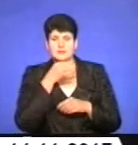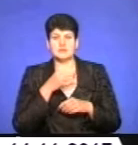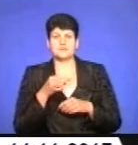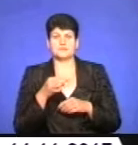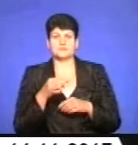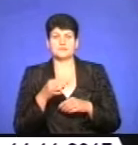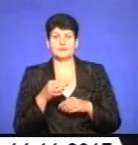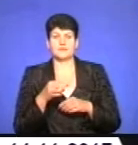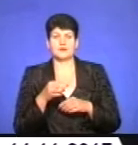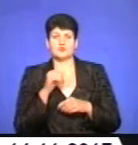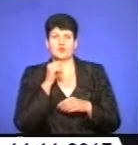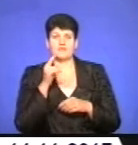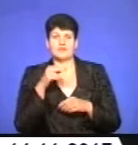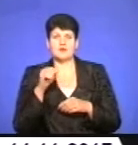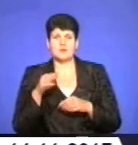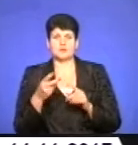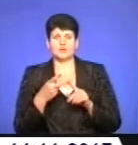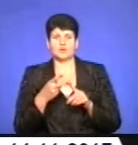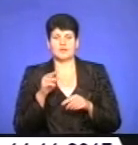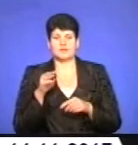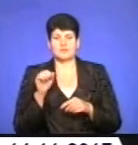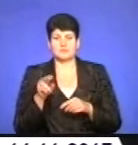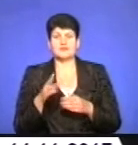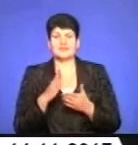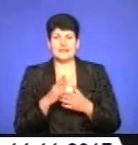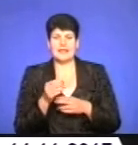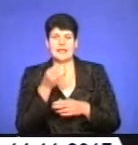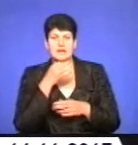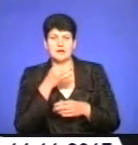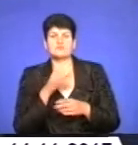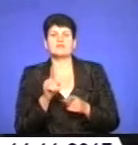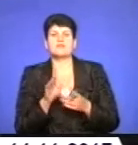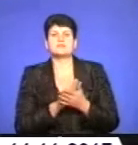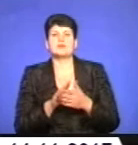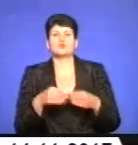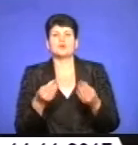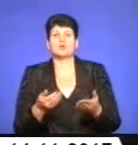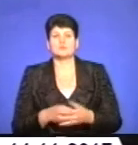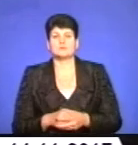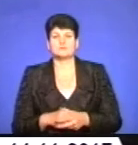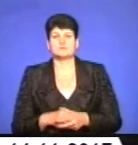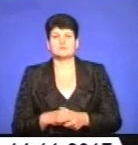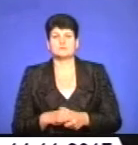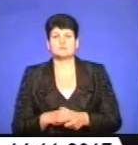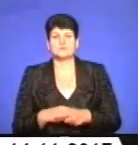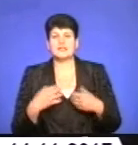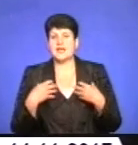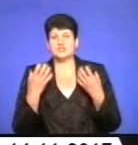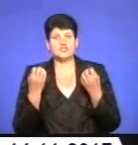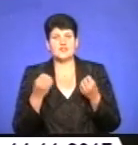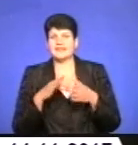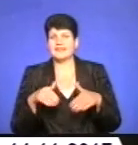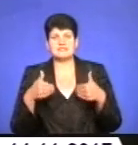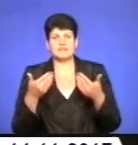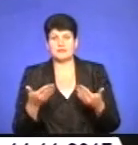другого типу. Чи є ліки, чи вони безкоштовні, де вам їх видають? Ну, я ще не зверталася, каже,